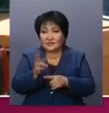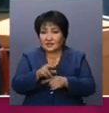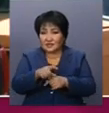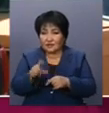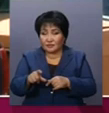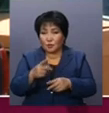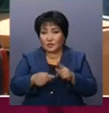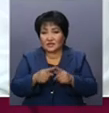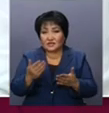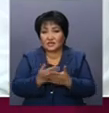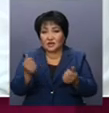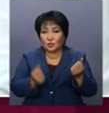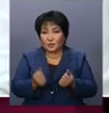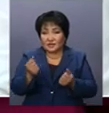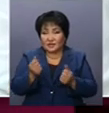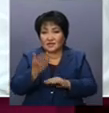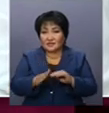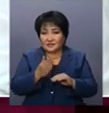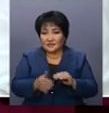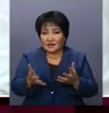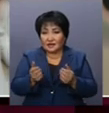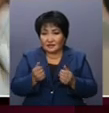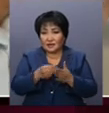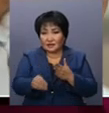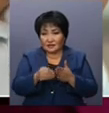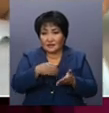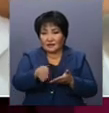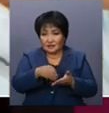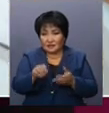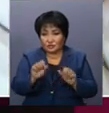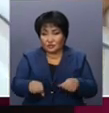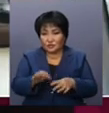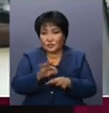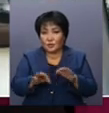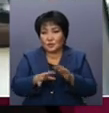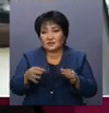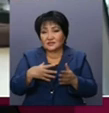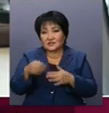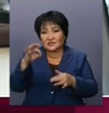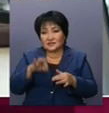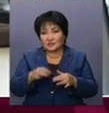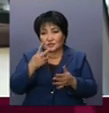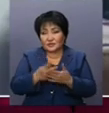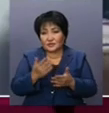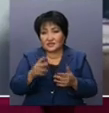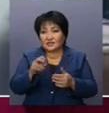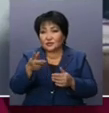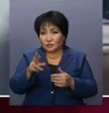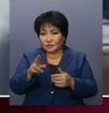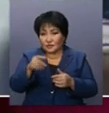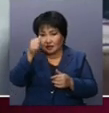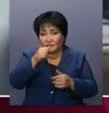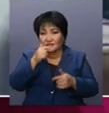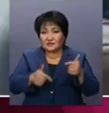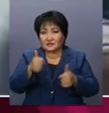тұлпарды несиеге алалады. Жоба өз тиімділігін көрсеткен, былтырғы жылдың шілде айымен салыстырғанда биыл отандық